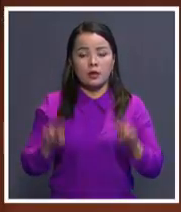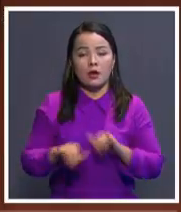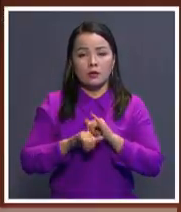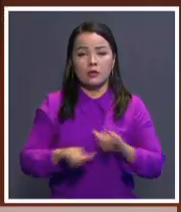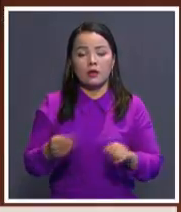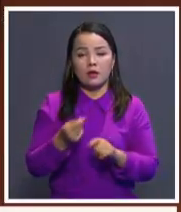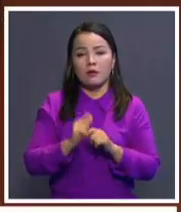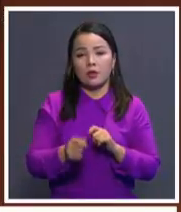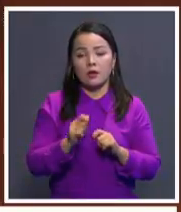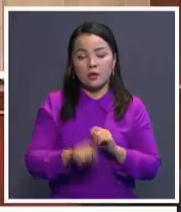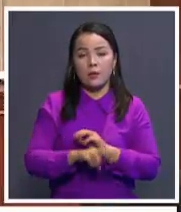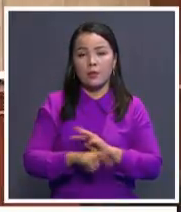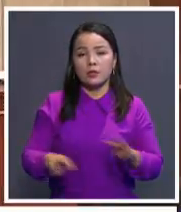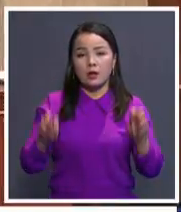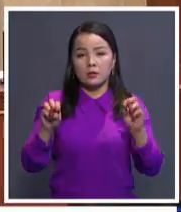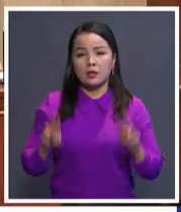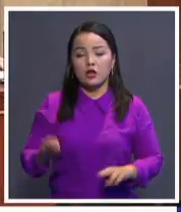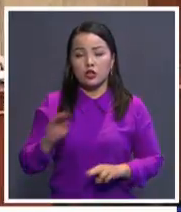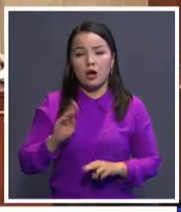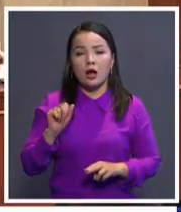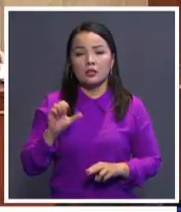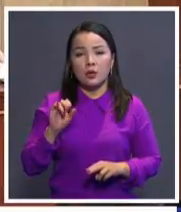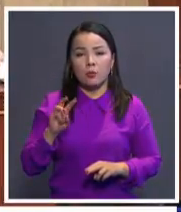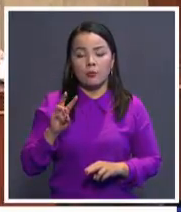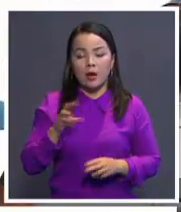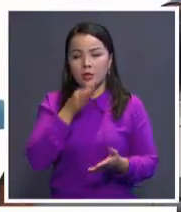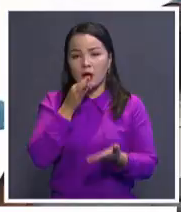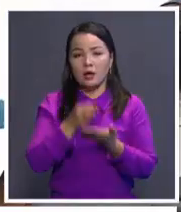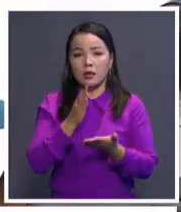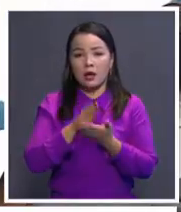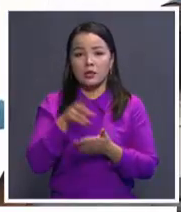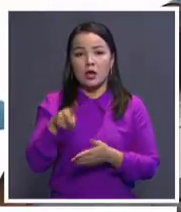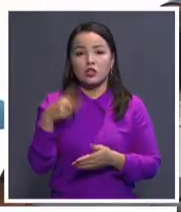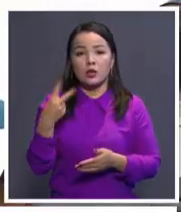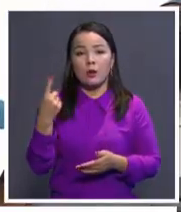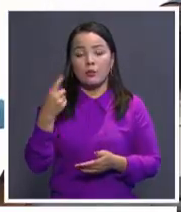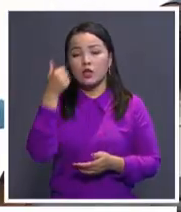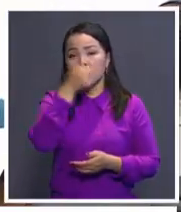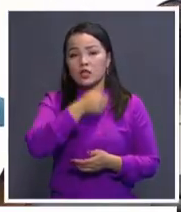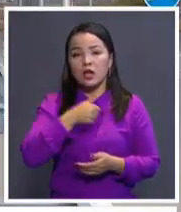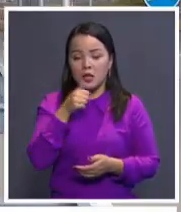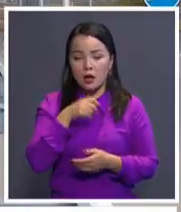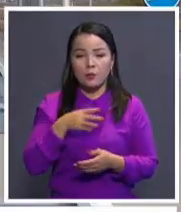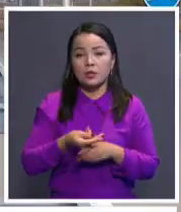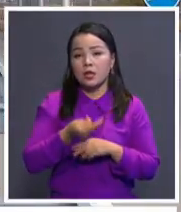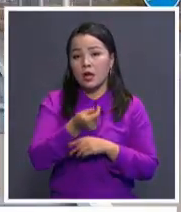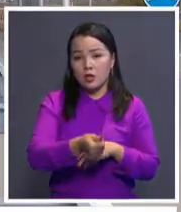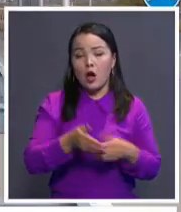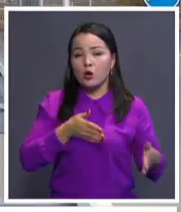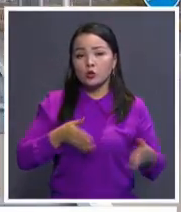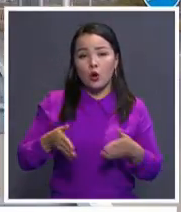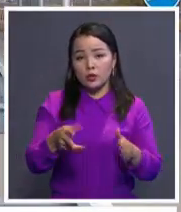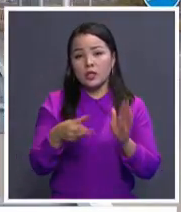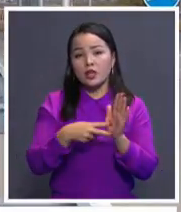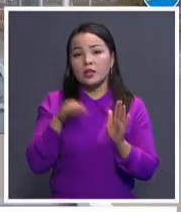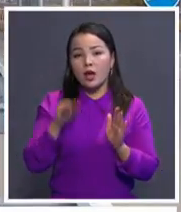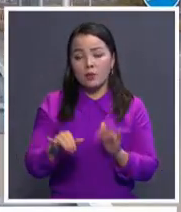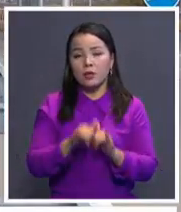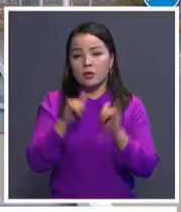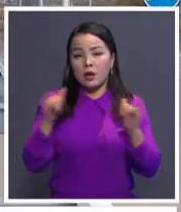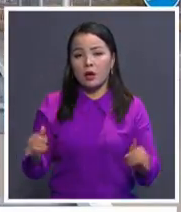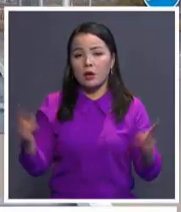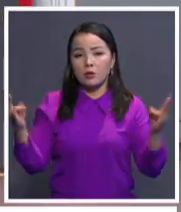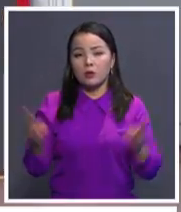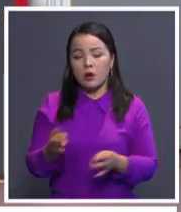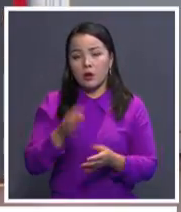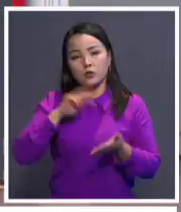министрі Жеңіс Қасымбек айтты. Оның сөзінше 2021 жылға дейін ақылы жолдарды 7 мың шақырымға дейін арттыру